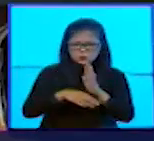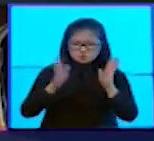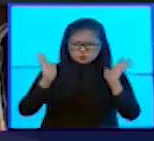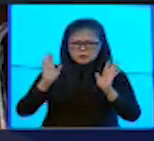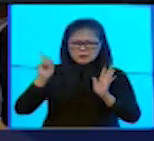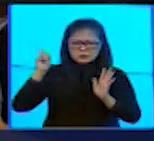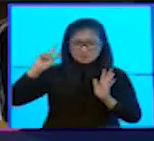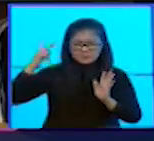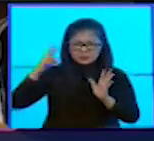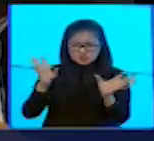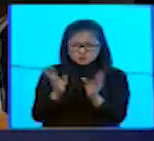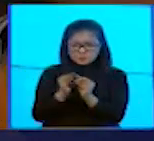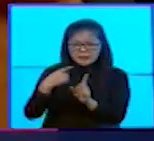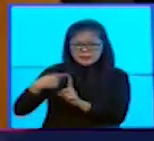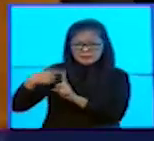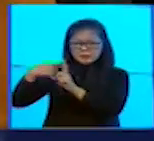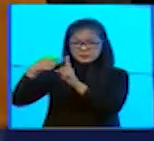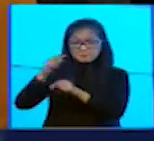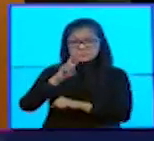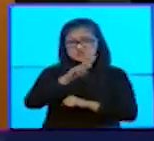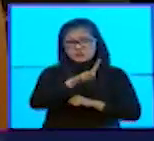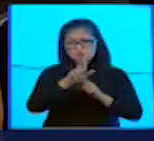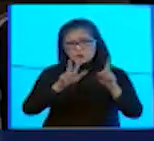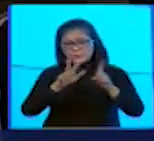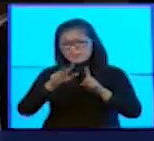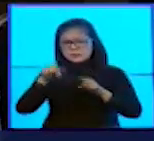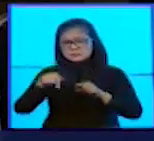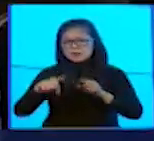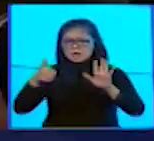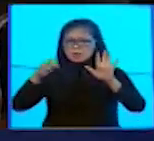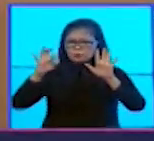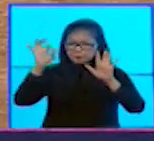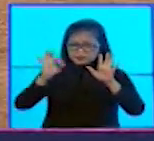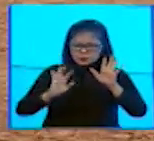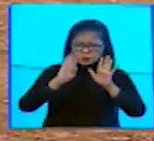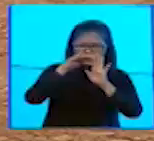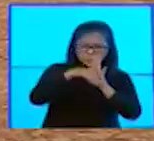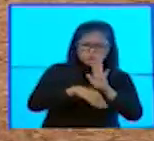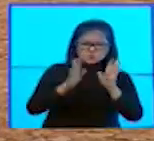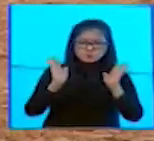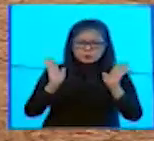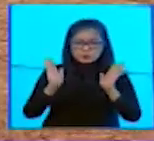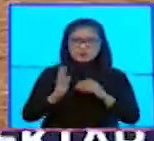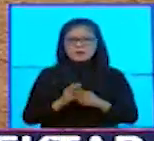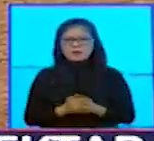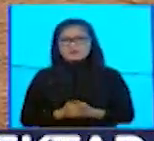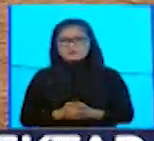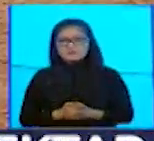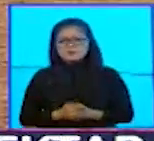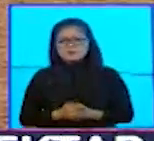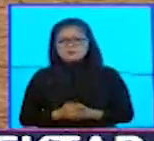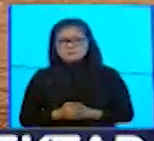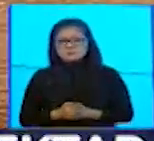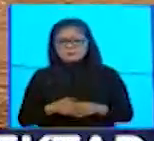118. Kemarin kan cuma 40-an, artinya udah 60% tuh turunnya. Ya. Sementara itu, alokasi lahan pemakaman